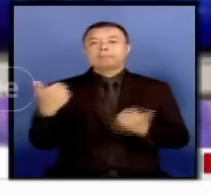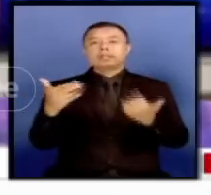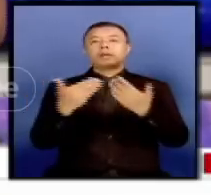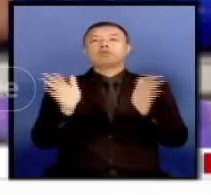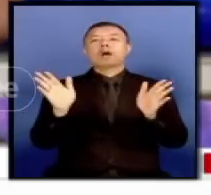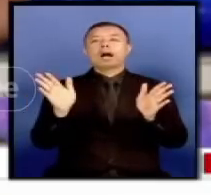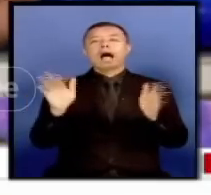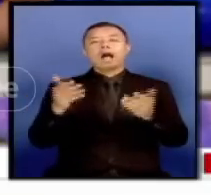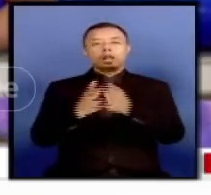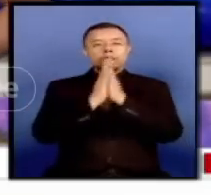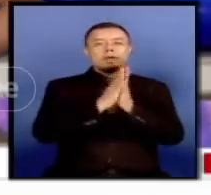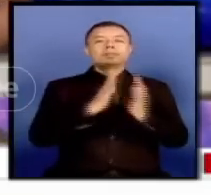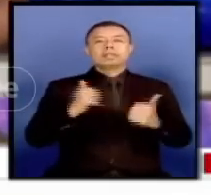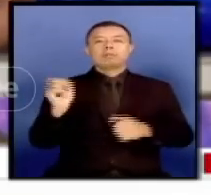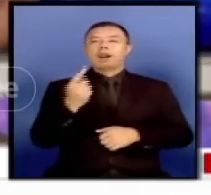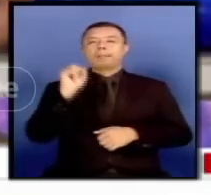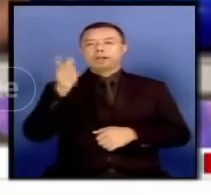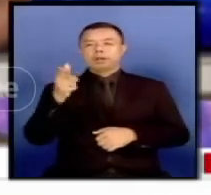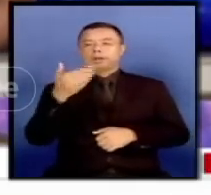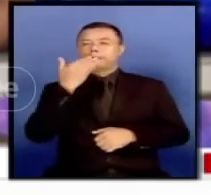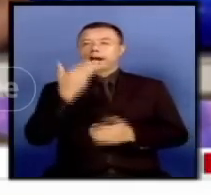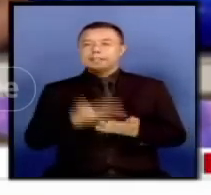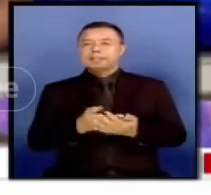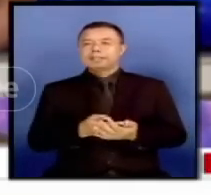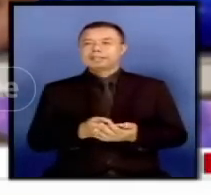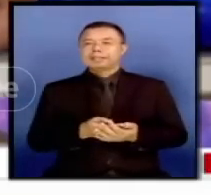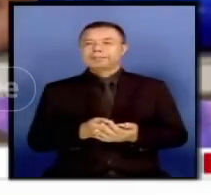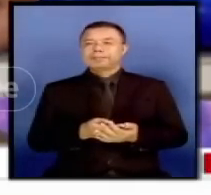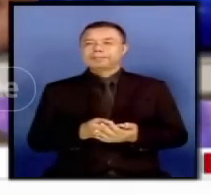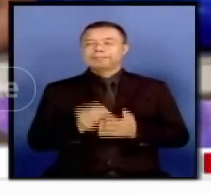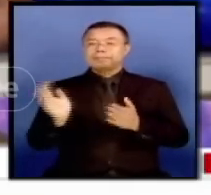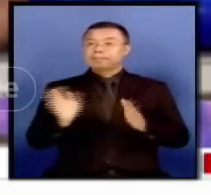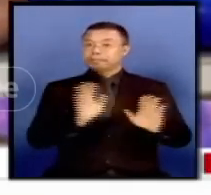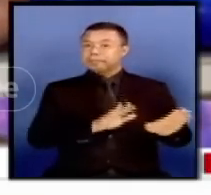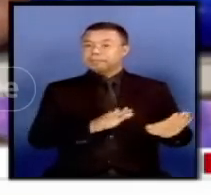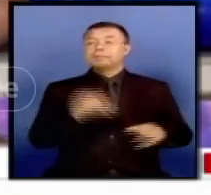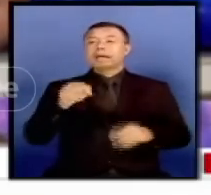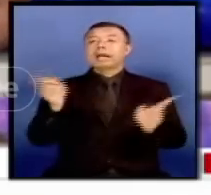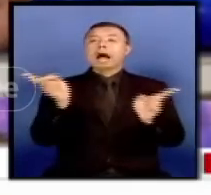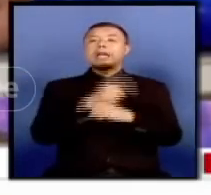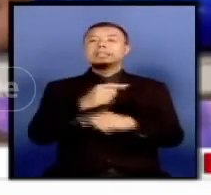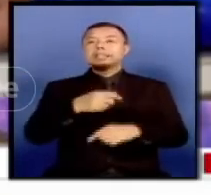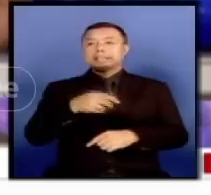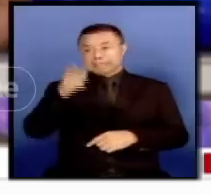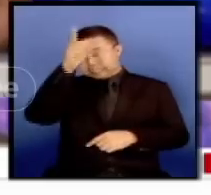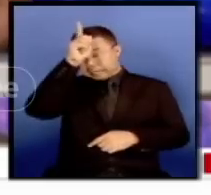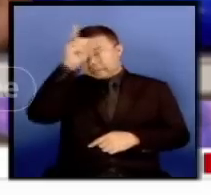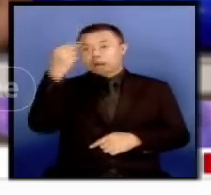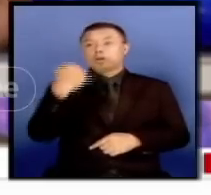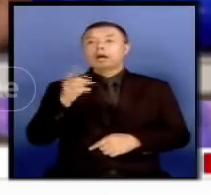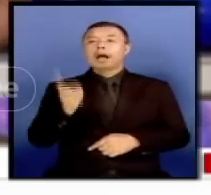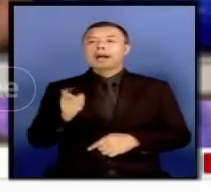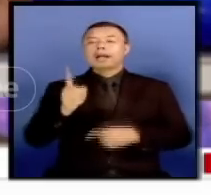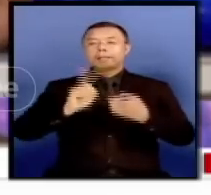atau halal bihalal. Baik, terima kasih Yandri atas informasi Anda langsung dari New York. Dan selanjutnya kita akan menuju Jerman, sudah ada rekan